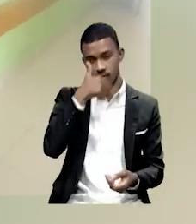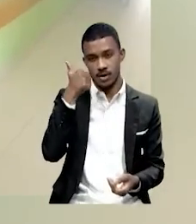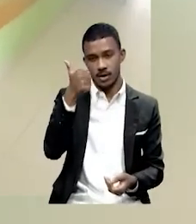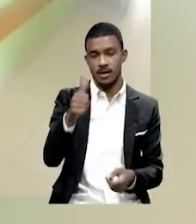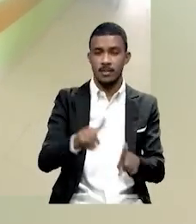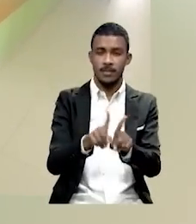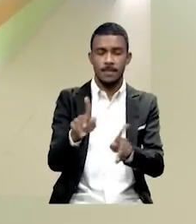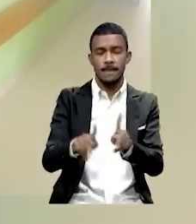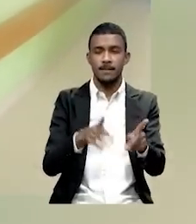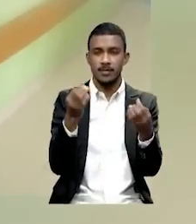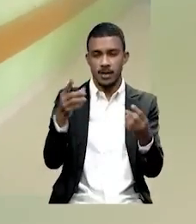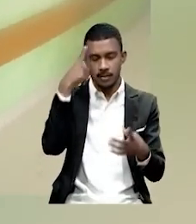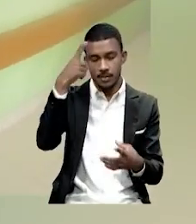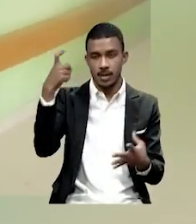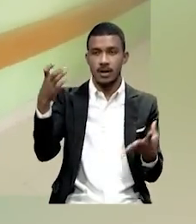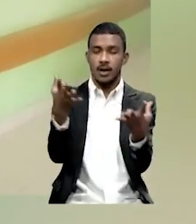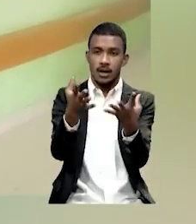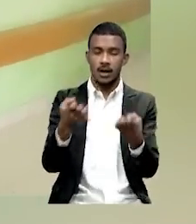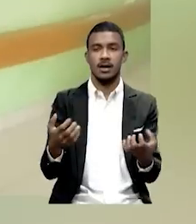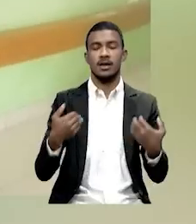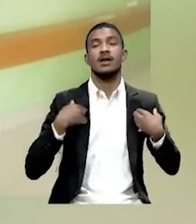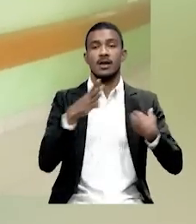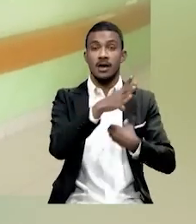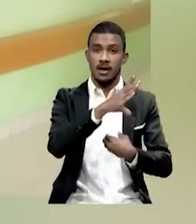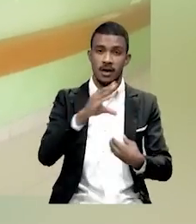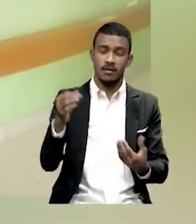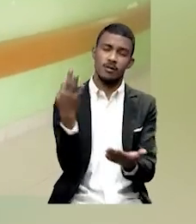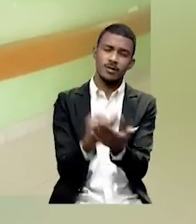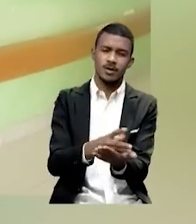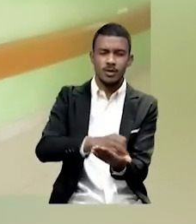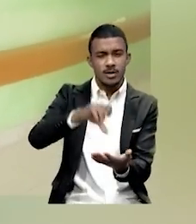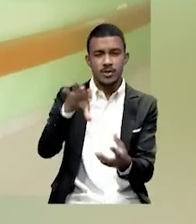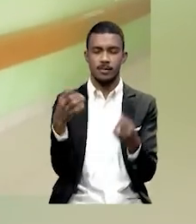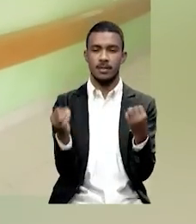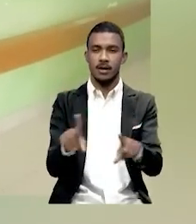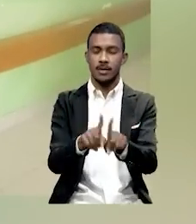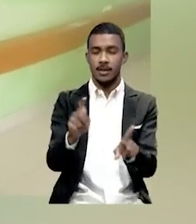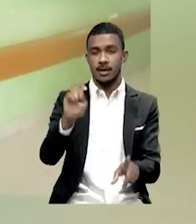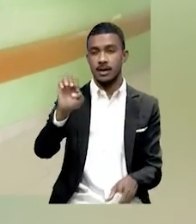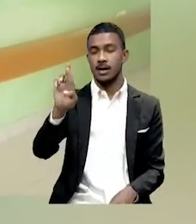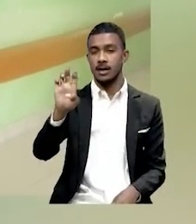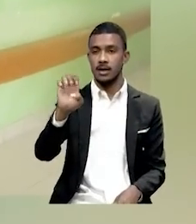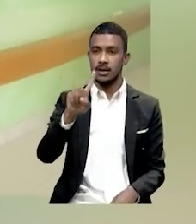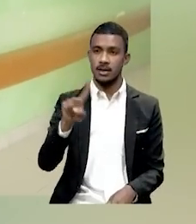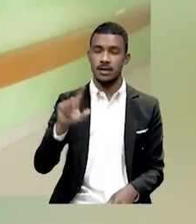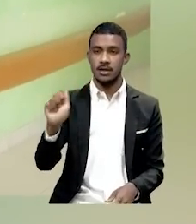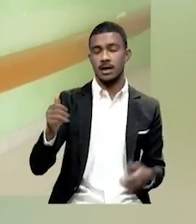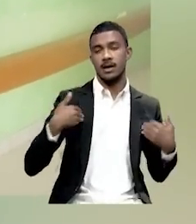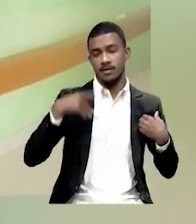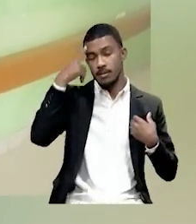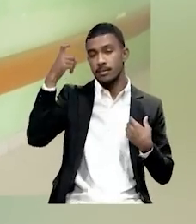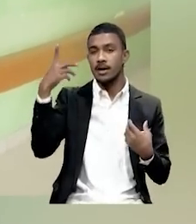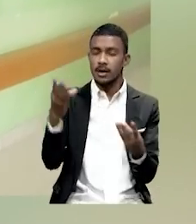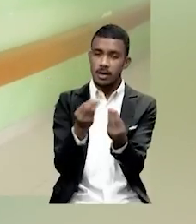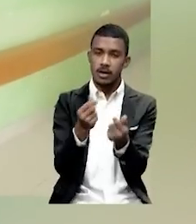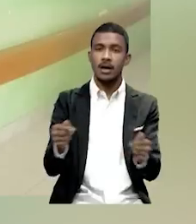mas que é uma barak me ha cara que ha cargo o sang no rico soing oi oi mas bem Teresa e é meio simples ha cara